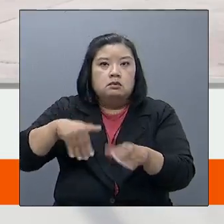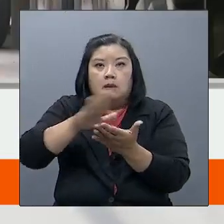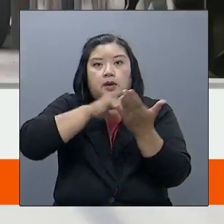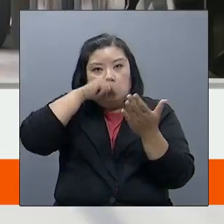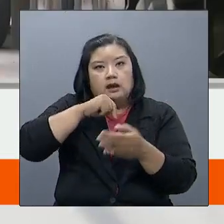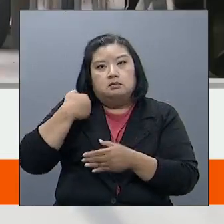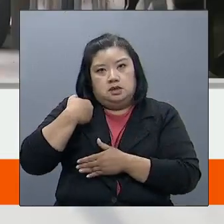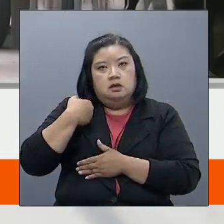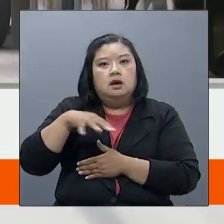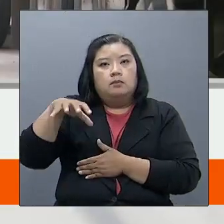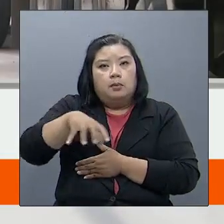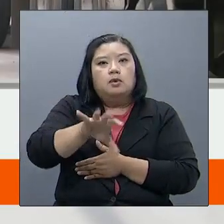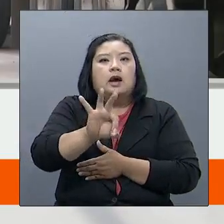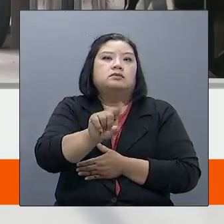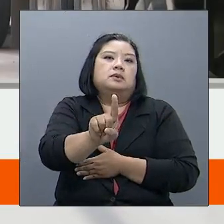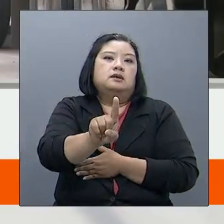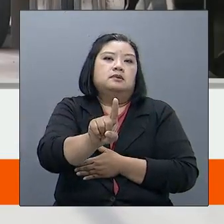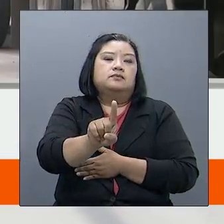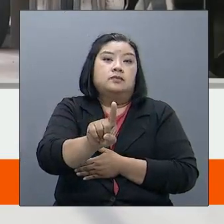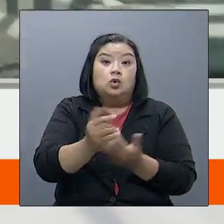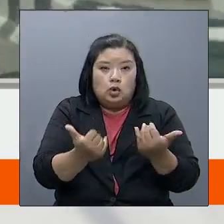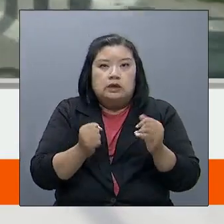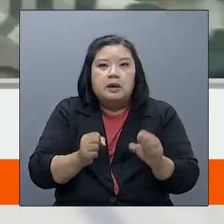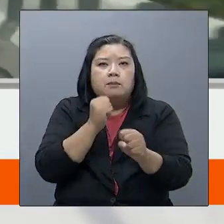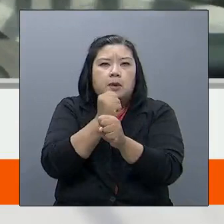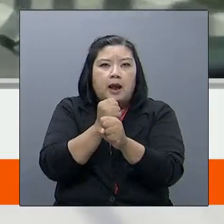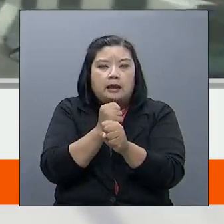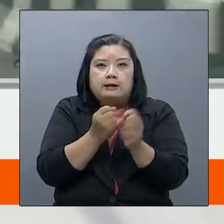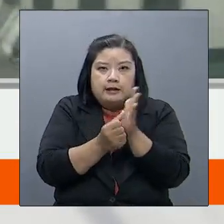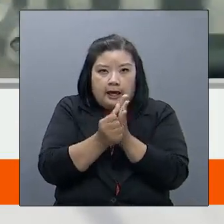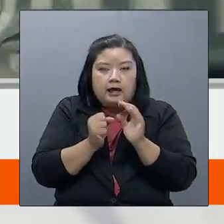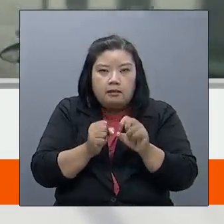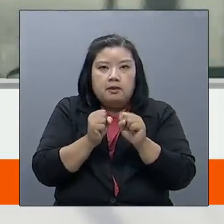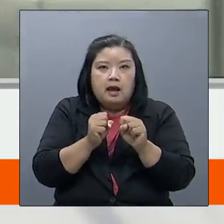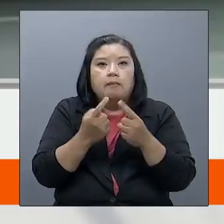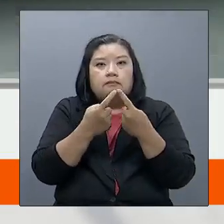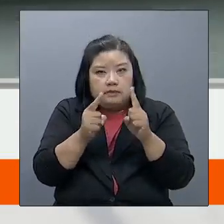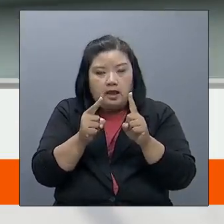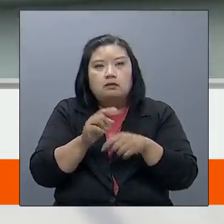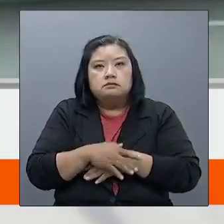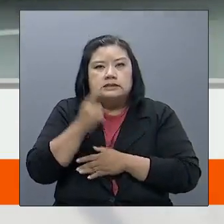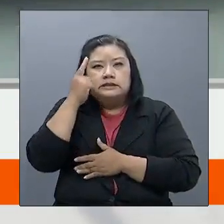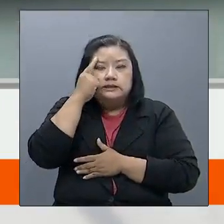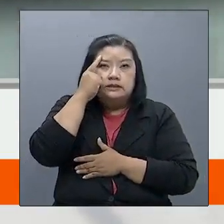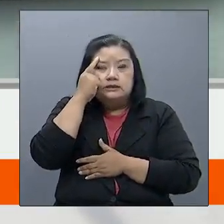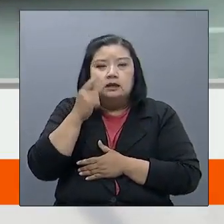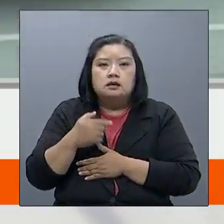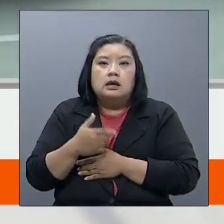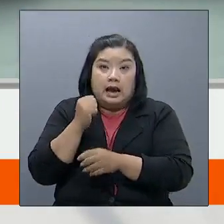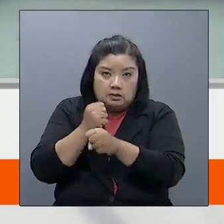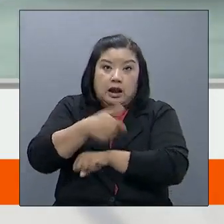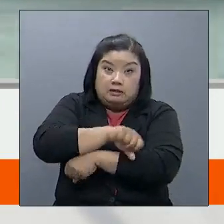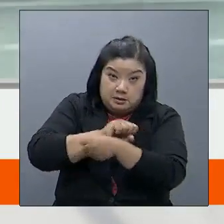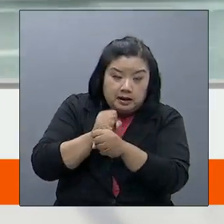ตรงนี้ก็พยายามที่จะดำเนินการแก้ไขอยู ่ แต่ต้องเข้าใจนะครับว่าการปฏิบัติการ